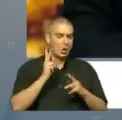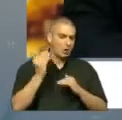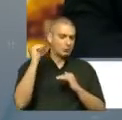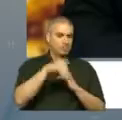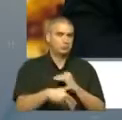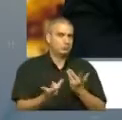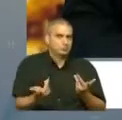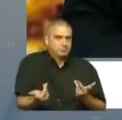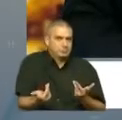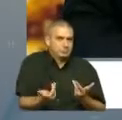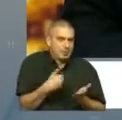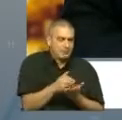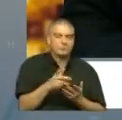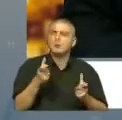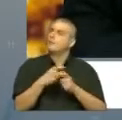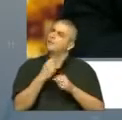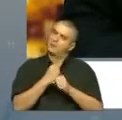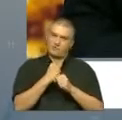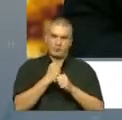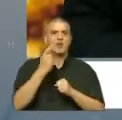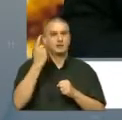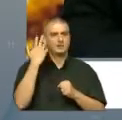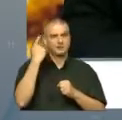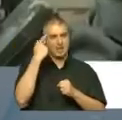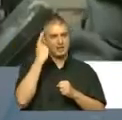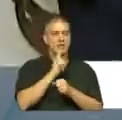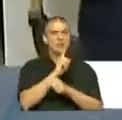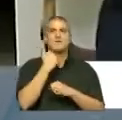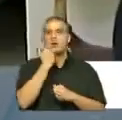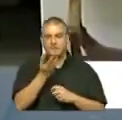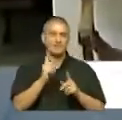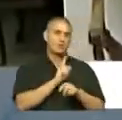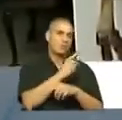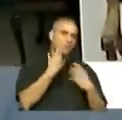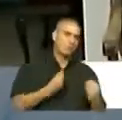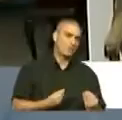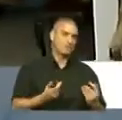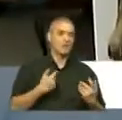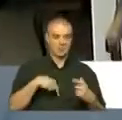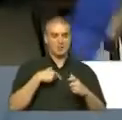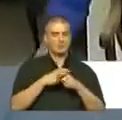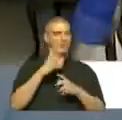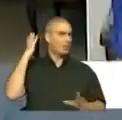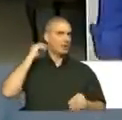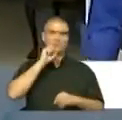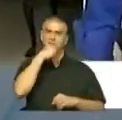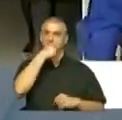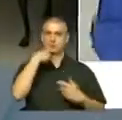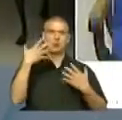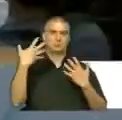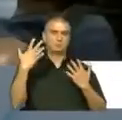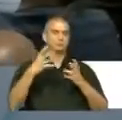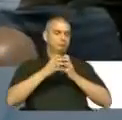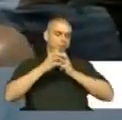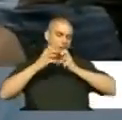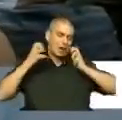עוד יש להתרסק? מפלגת העבודה ידעה ימים רעים וימים טובים, ואנחנו מפלגה עם היסטוריה